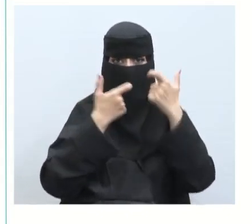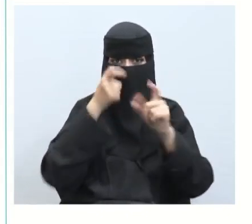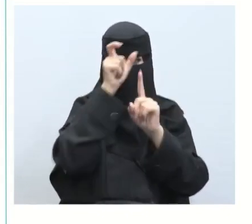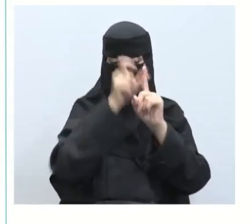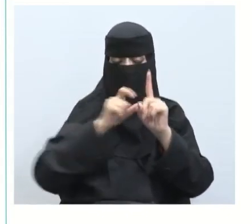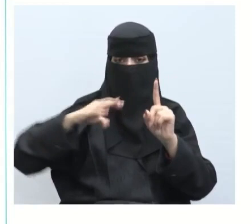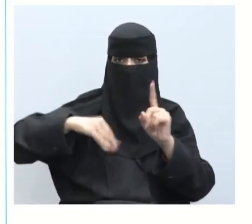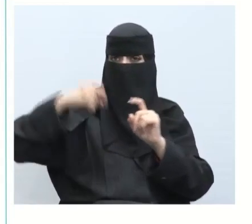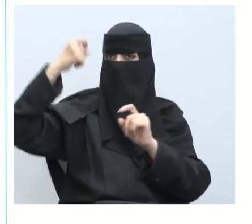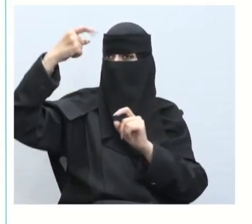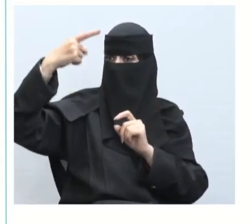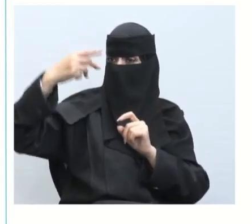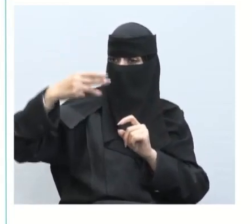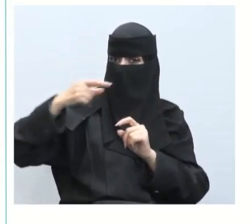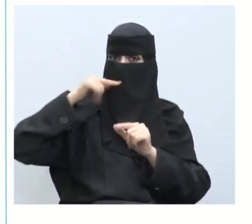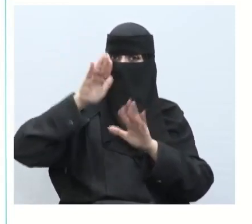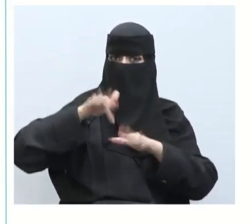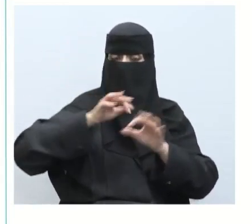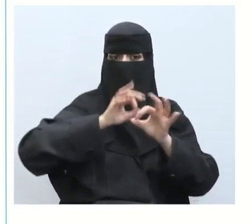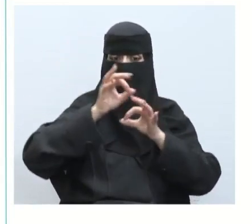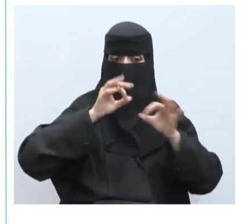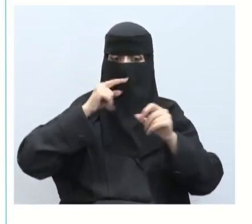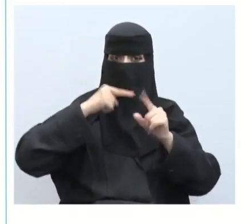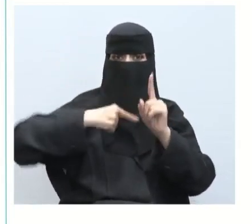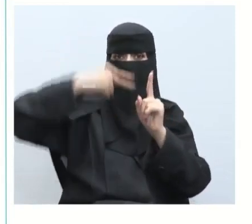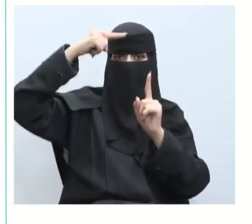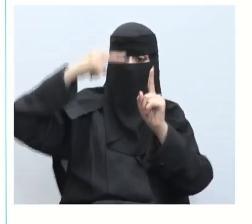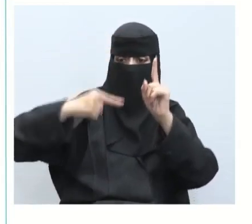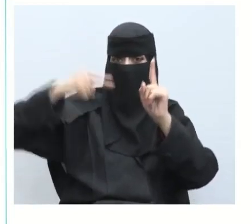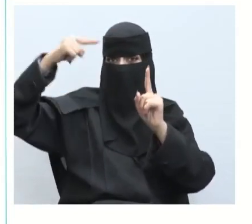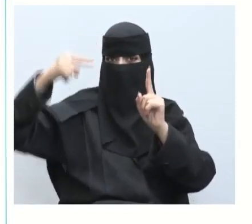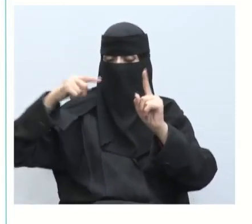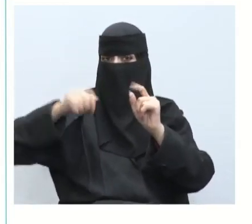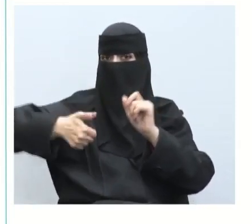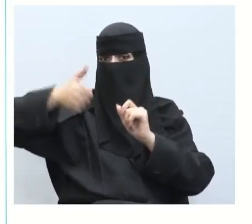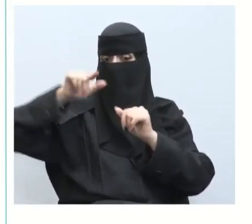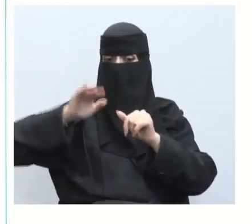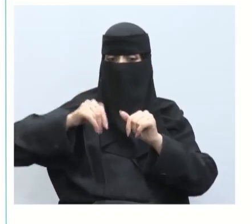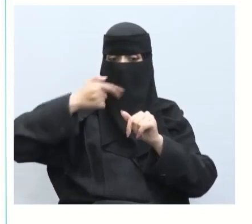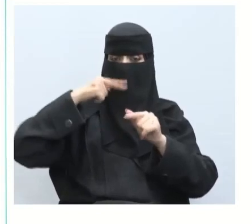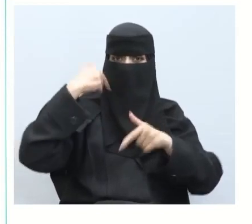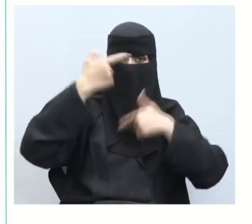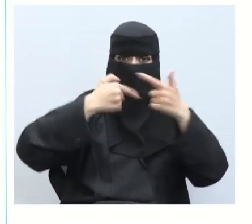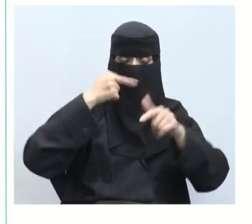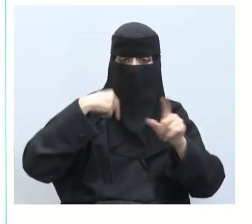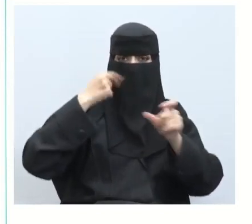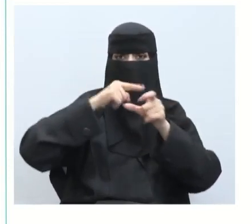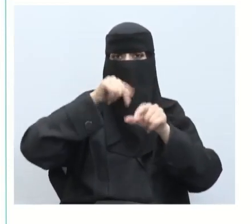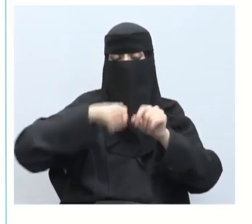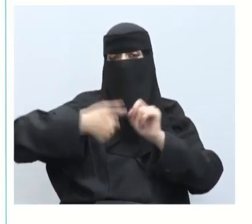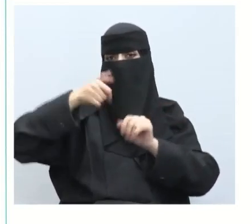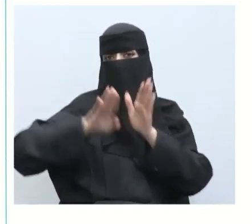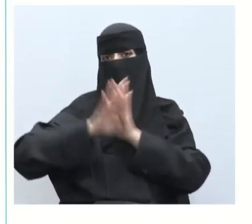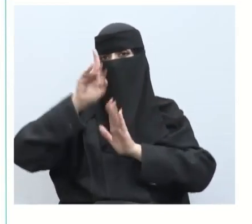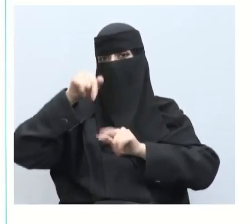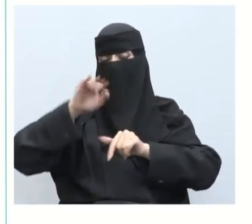من خلال مؤشرات قد توضع في الخطه ويقيسون هذه النتائج وبالتالي يتابعون الى ان يكون هنك تحسين